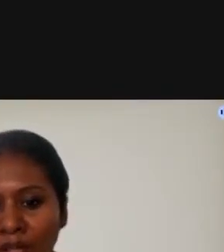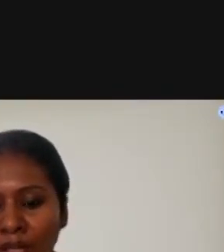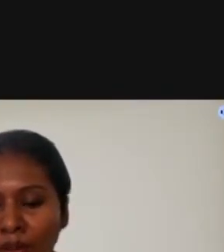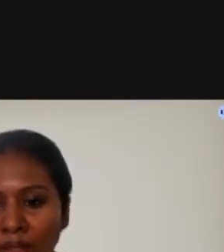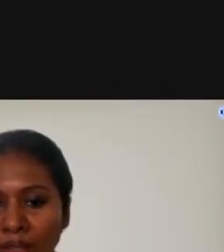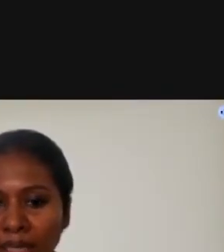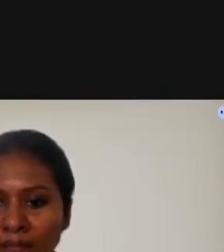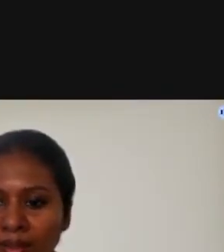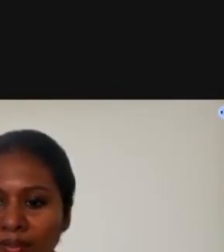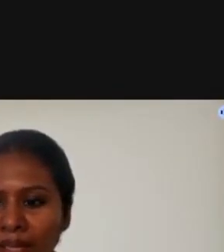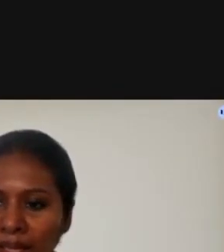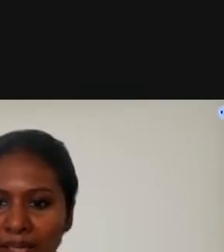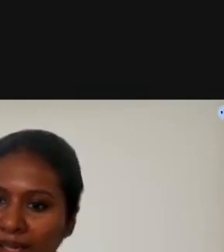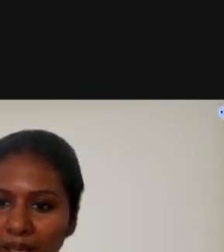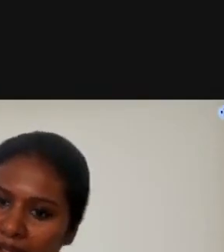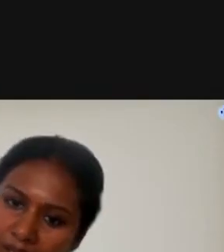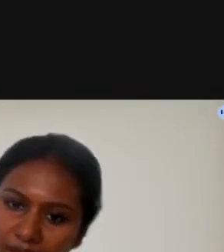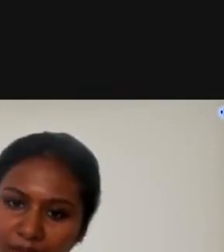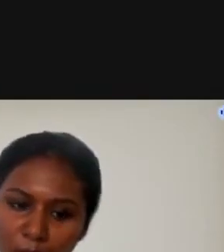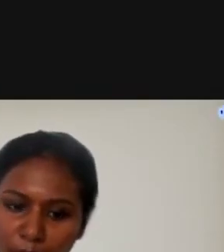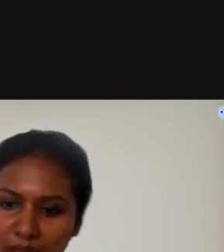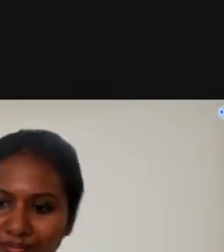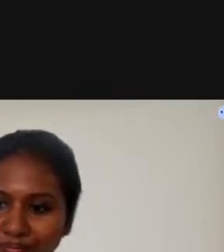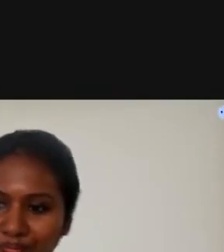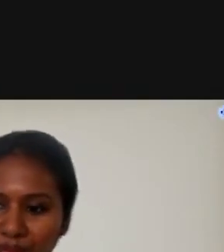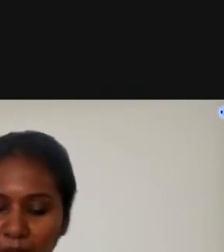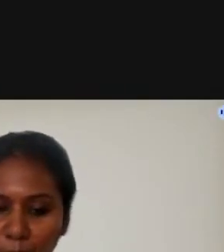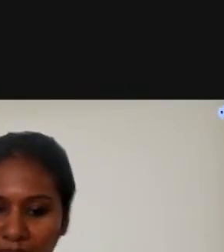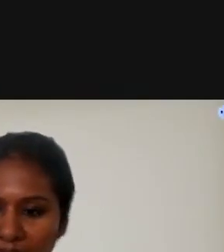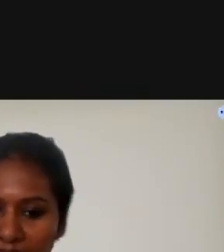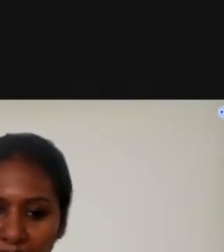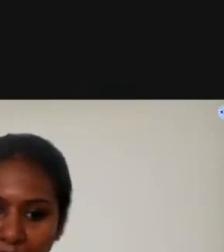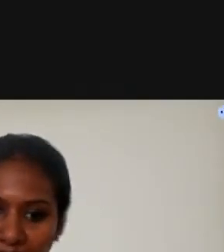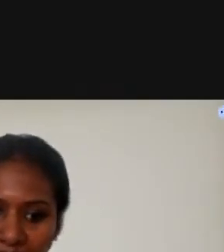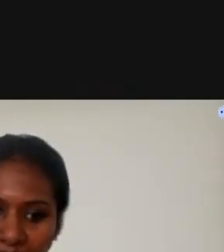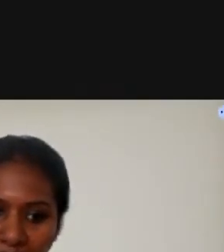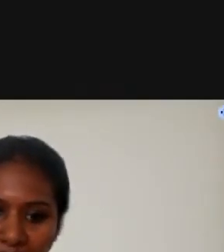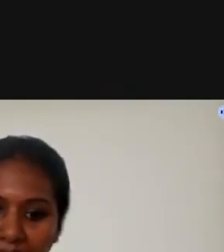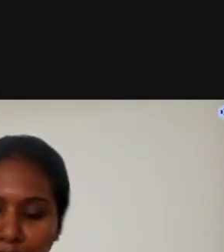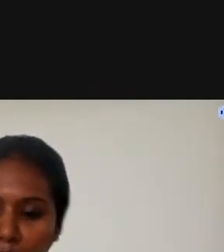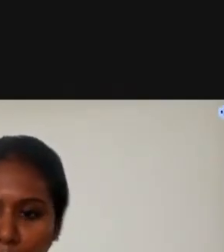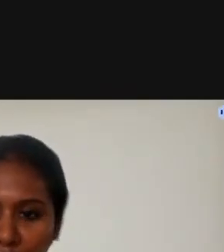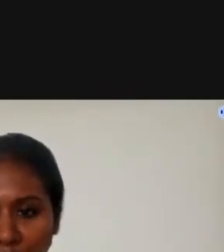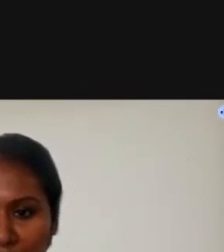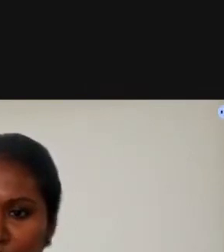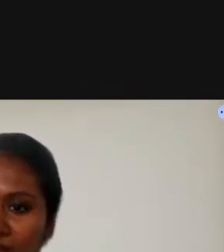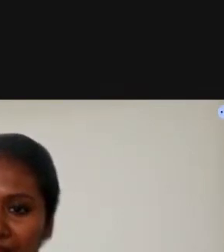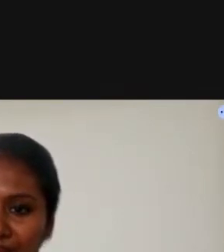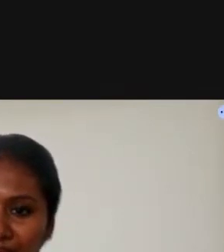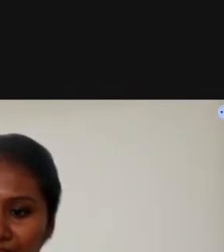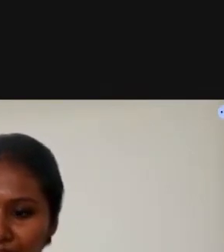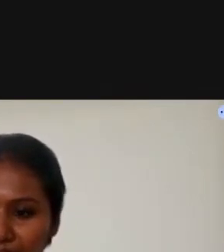ഉണ്ട്, അതുകൊണ്ട് AAC വേണ്ട അങ്ങനെയില്ല, ആർക്ക് വേണേലും ഉപയോഗിക്കാം. ഐ ഹോപ്പ് ഐ ആൻസർ ദ ക്വസ്റ്റ്യൻ. എന്തെങ്കിലും ഫോളോ അപ്പ് ക്വസ്റ്റ്യൻ ഉണ്ടെങ്കിൽ